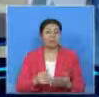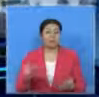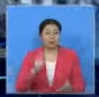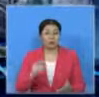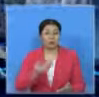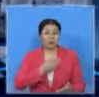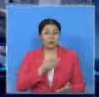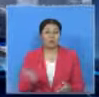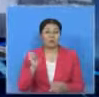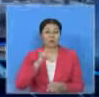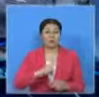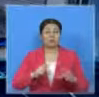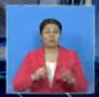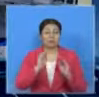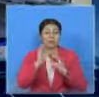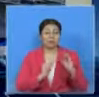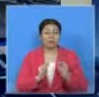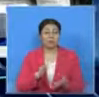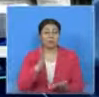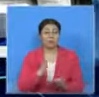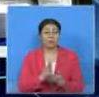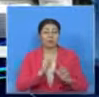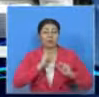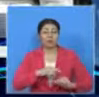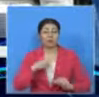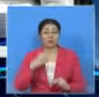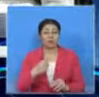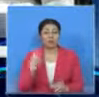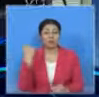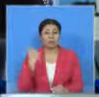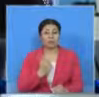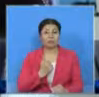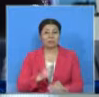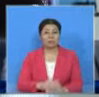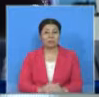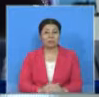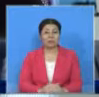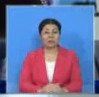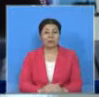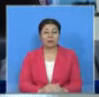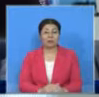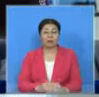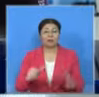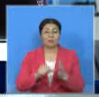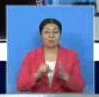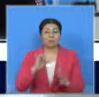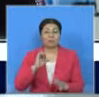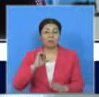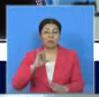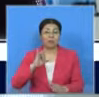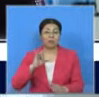кто хочет посетить экспозицию, она будет работать ровно неделю. Как известно, 6